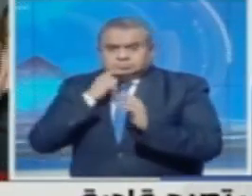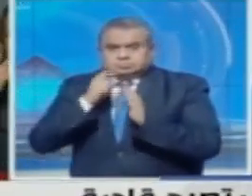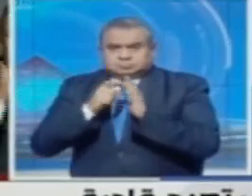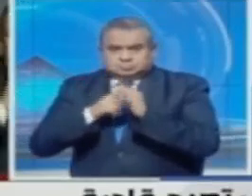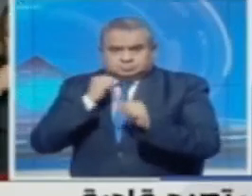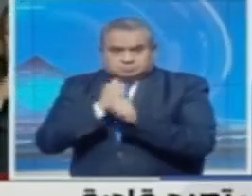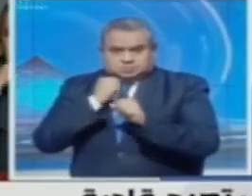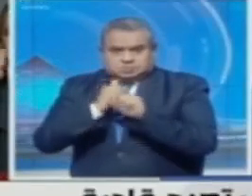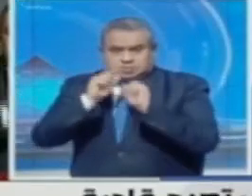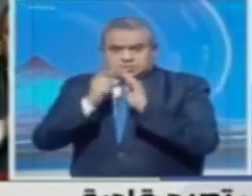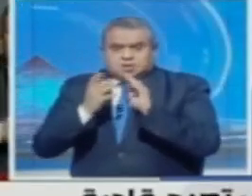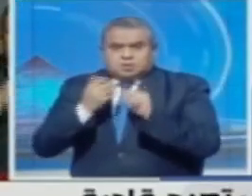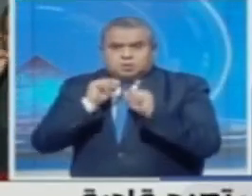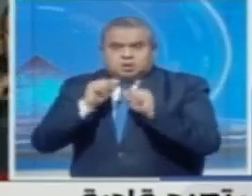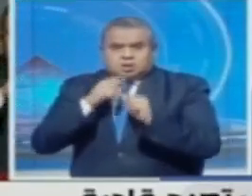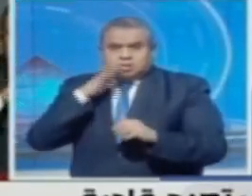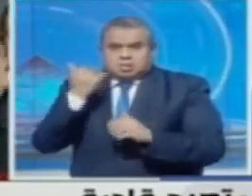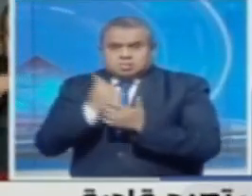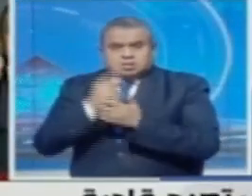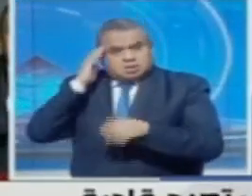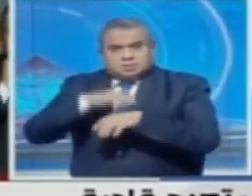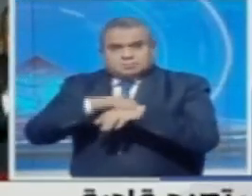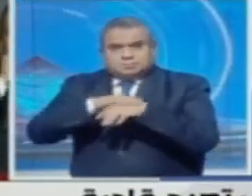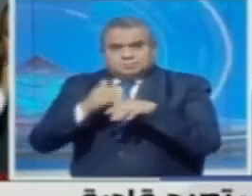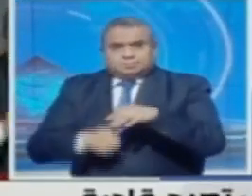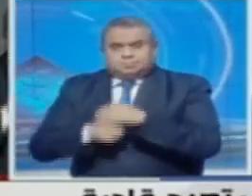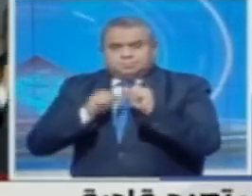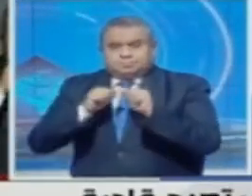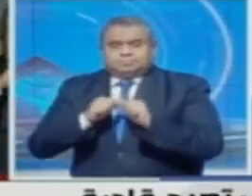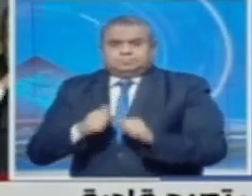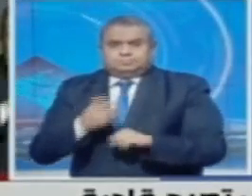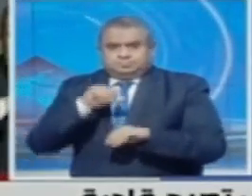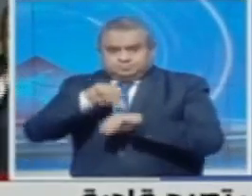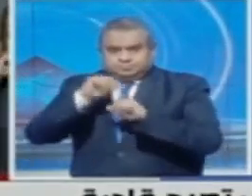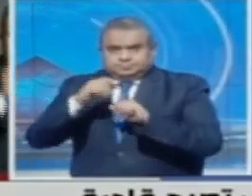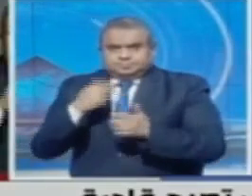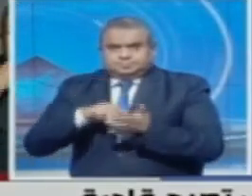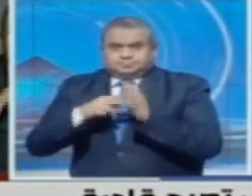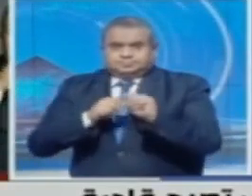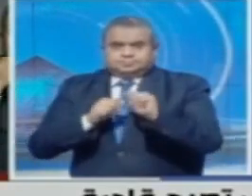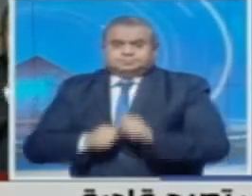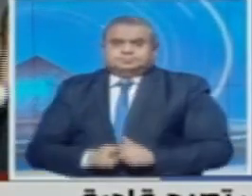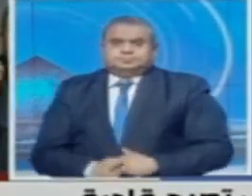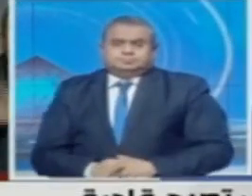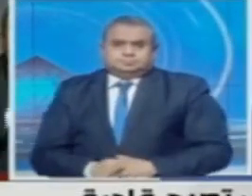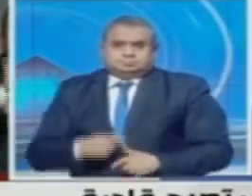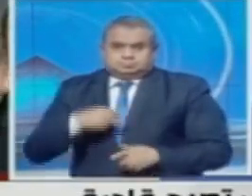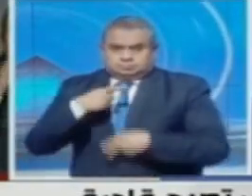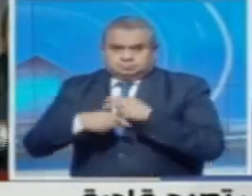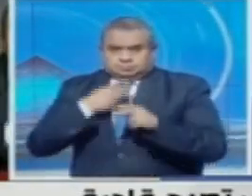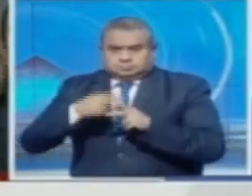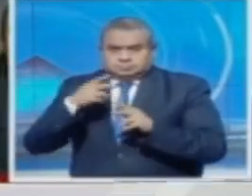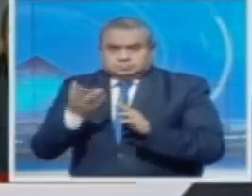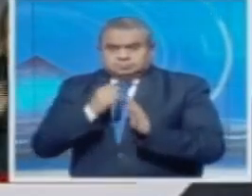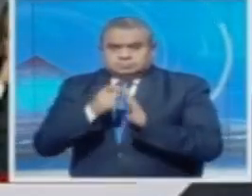لن يتم أبدا التحرك في تقديرنا لحل أي مشكلة إحنا بنطرحها سواء كان على المستوى